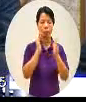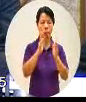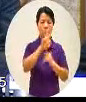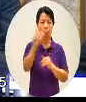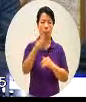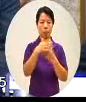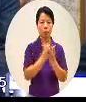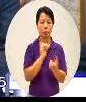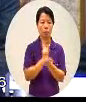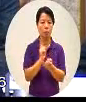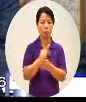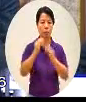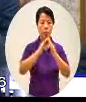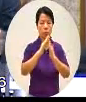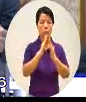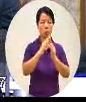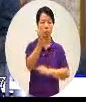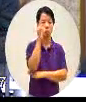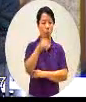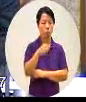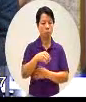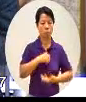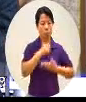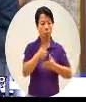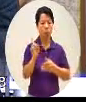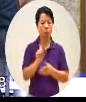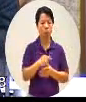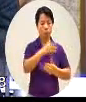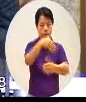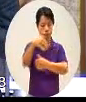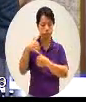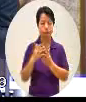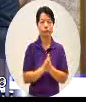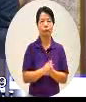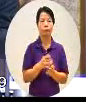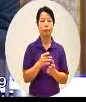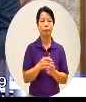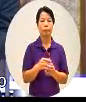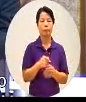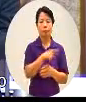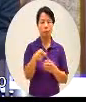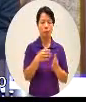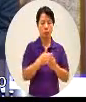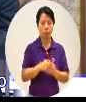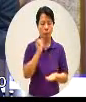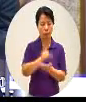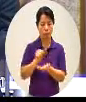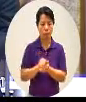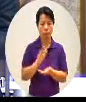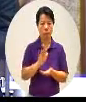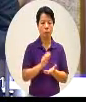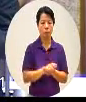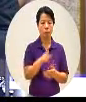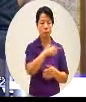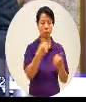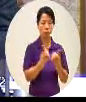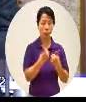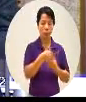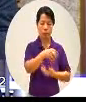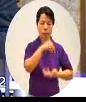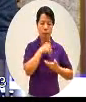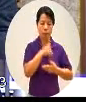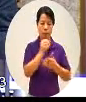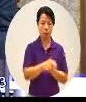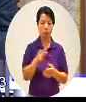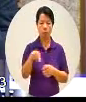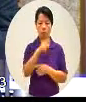因对市政府有啥物建言，拢会甲因招来。 半年。 对，然后都这拢有做成记录，就是讲因的建议，也是讲倒位做无好